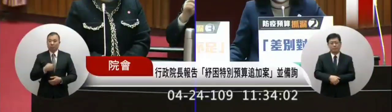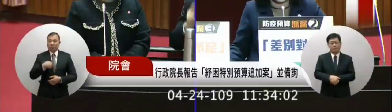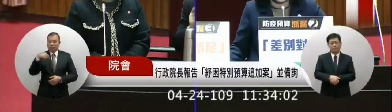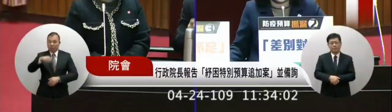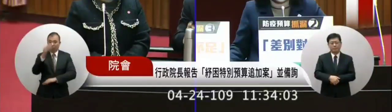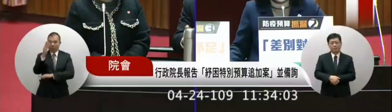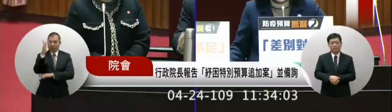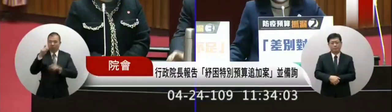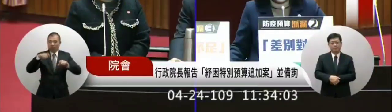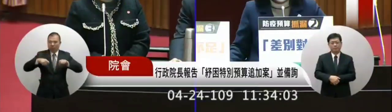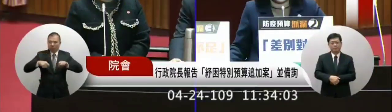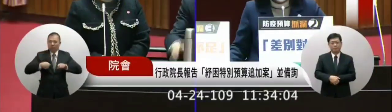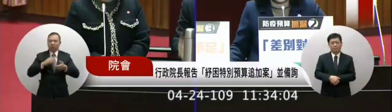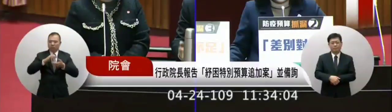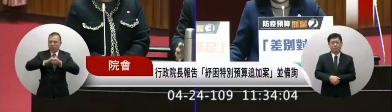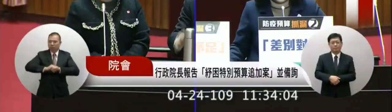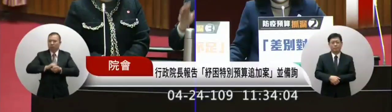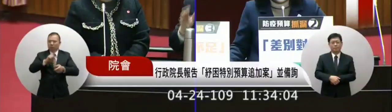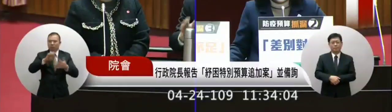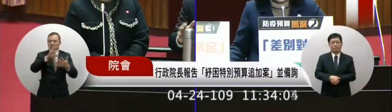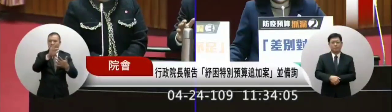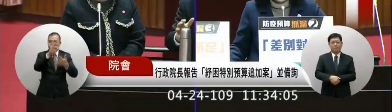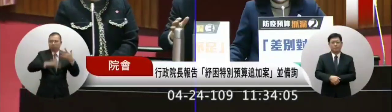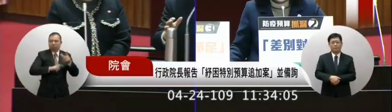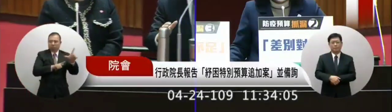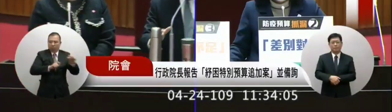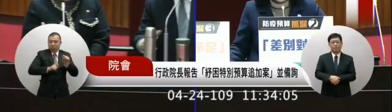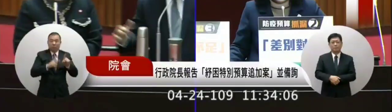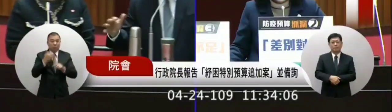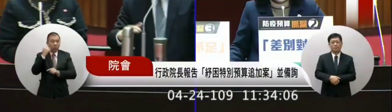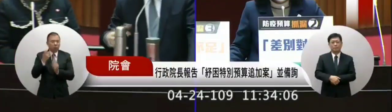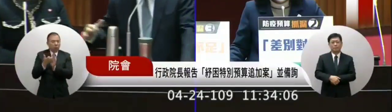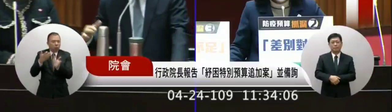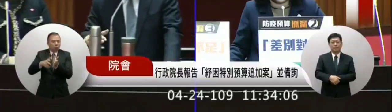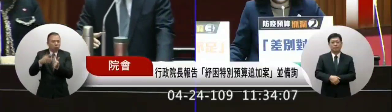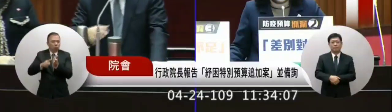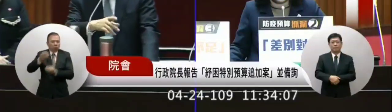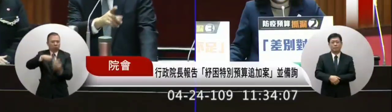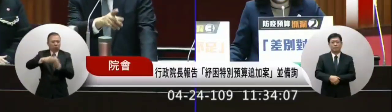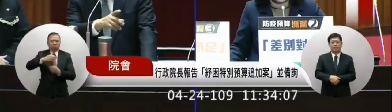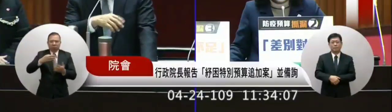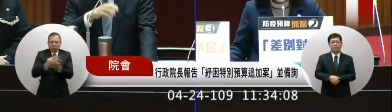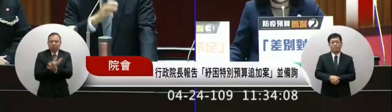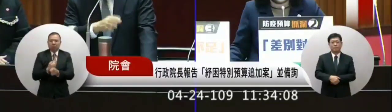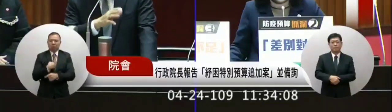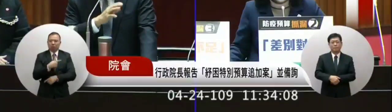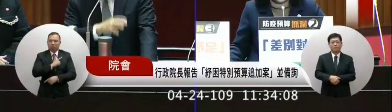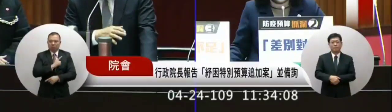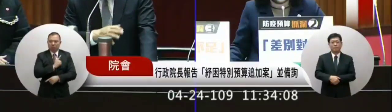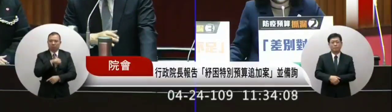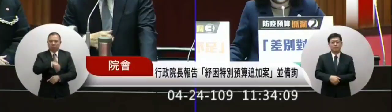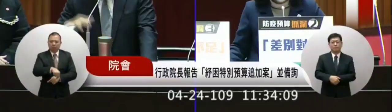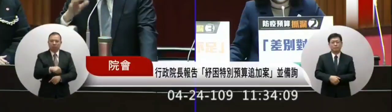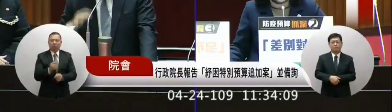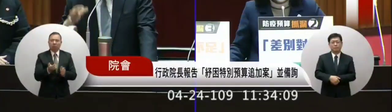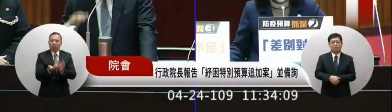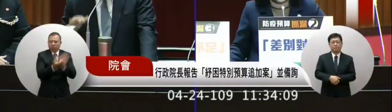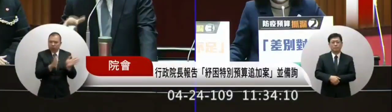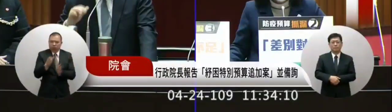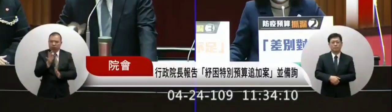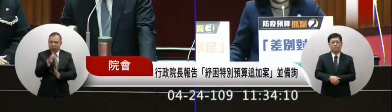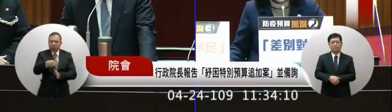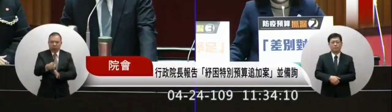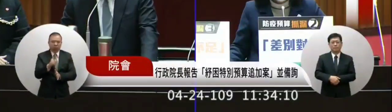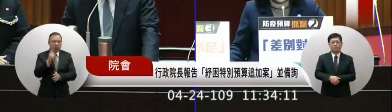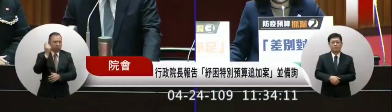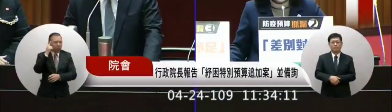政策绝对要照这样来做，纵算预算有所不足，我们要用预备，而且刚才委员讲，我